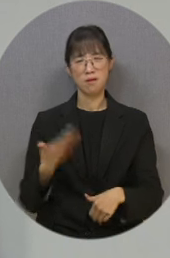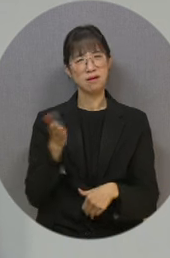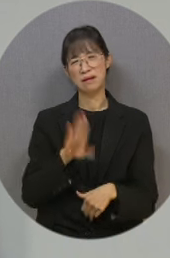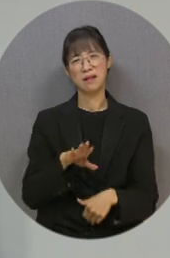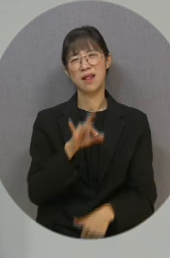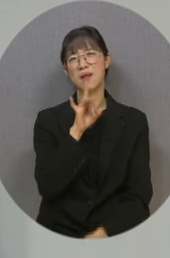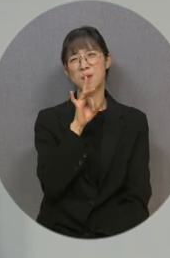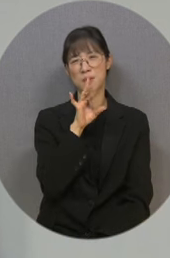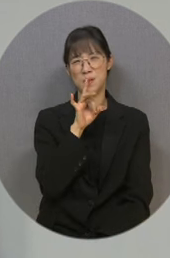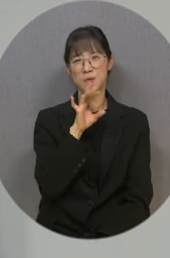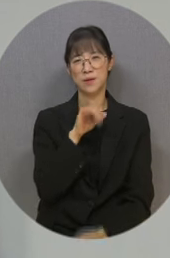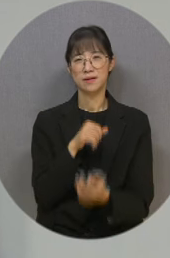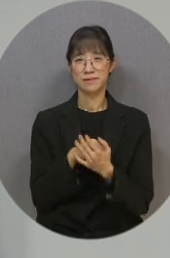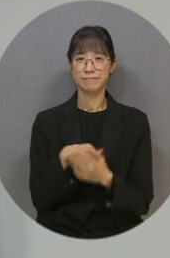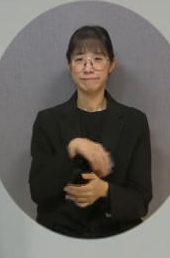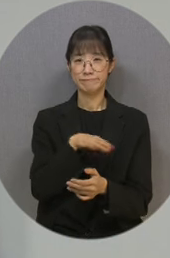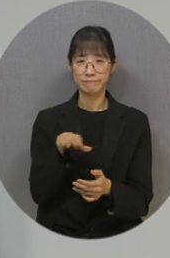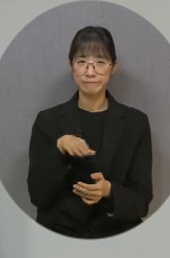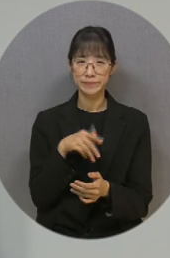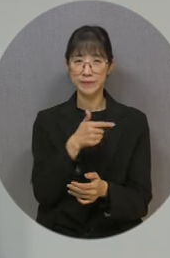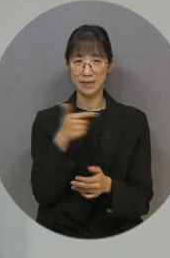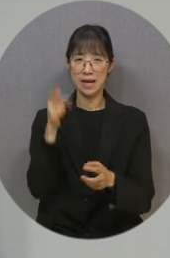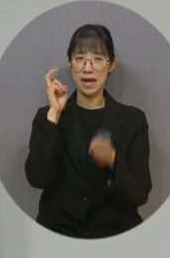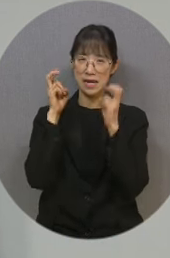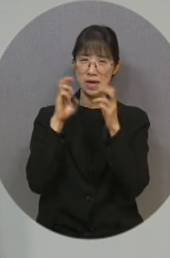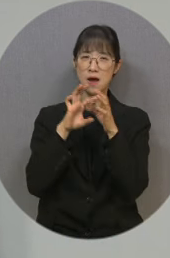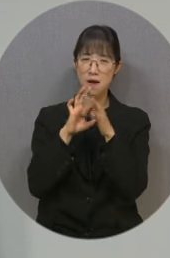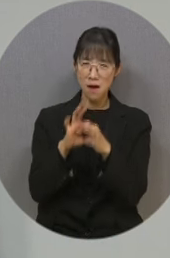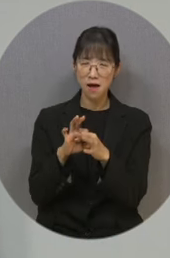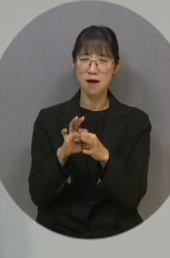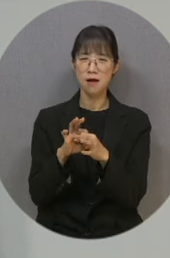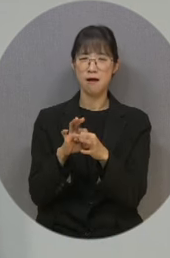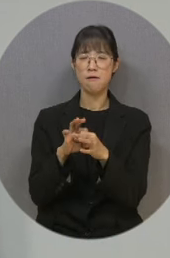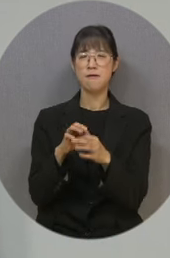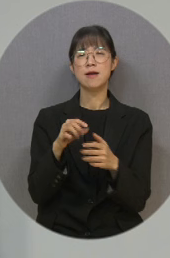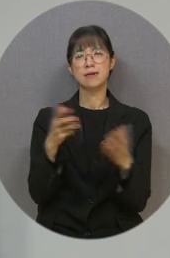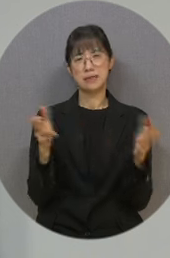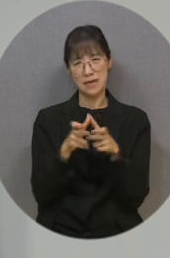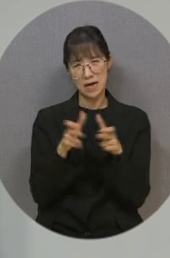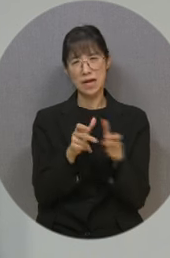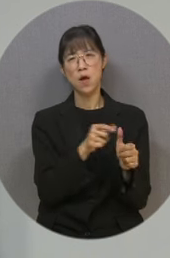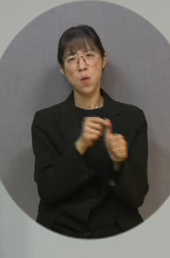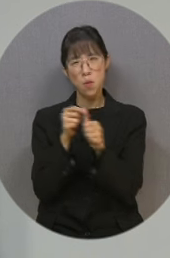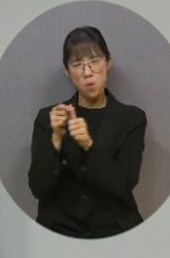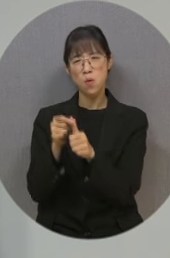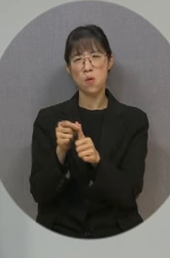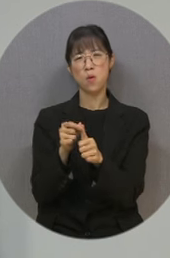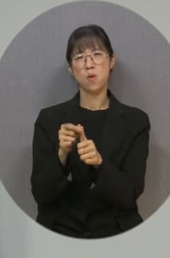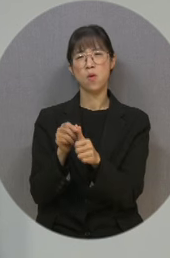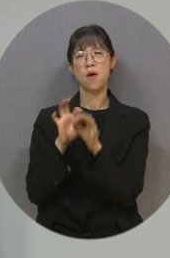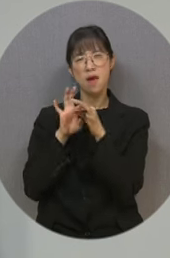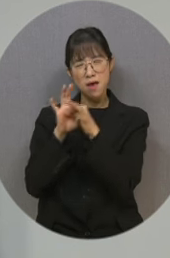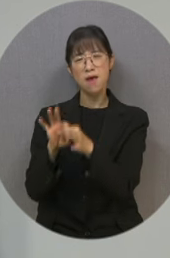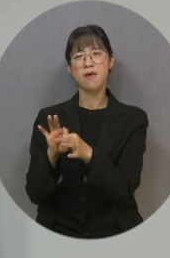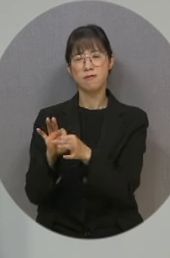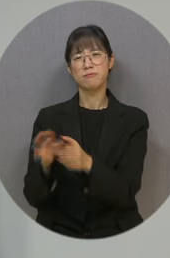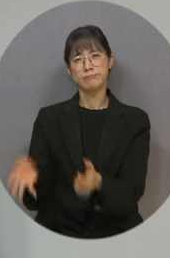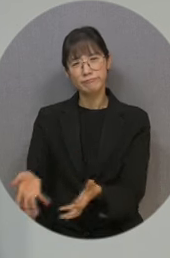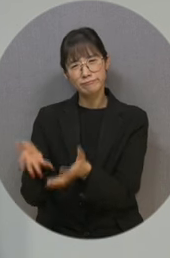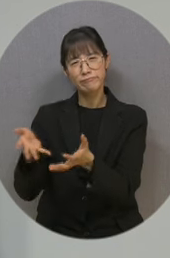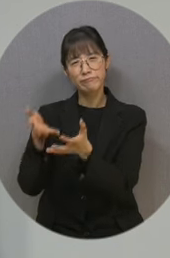못하고 있습니다 저희가 지금 대기업에 대한 장애 고용을 계속적으로 촉구하고 있고 또 확대하고